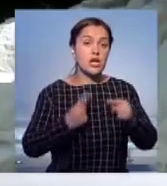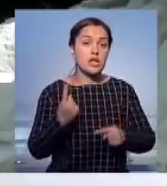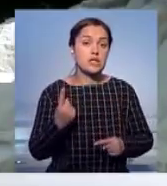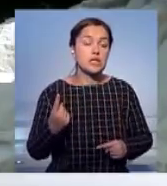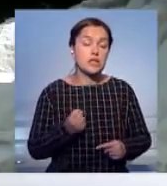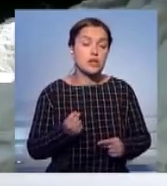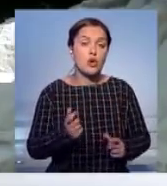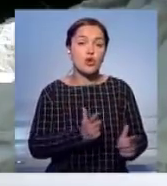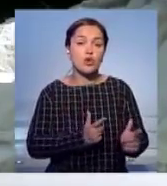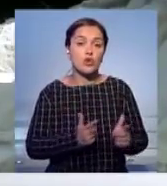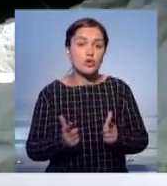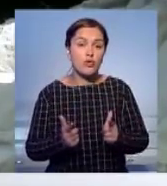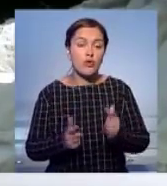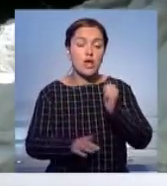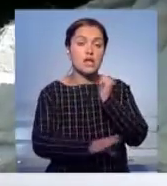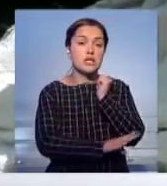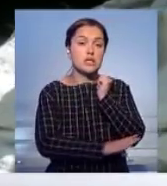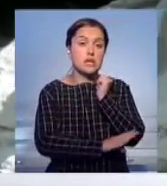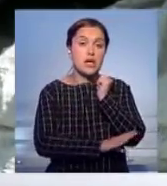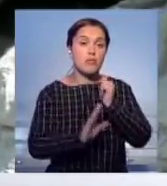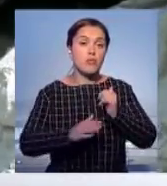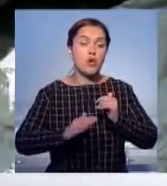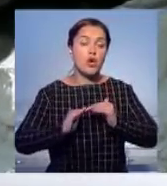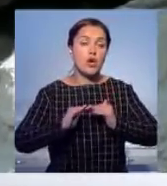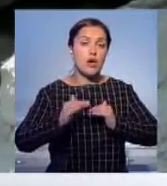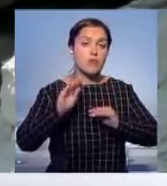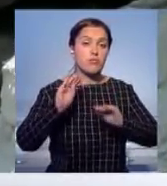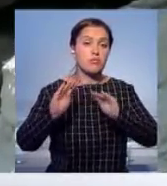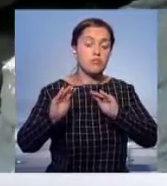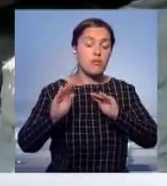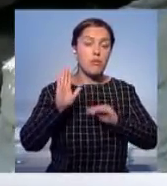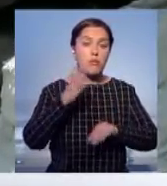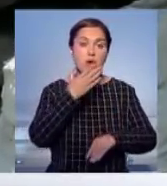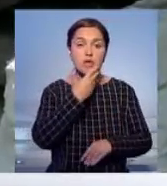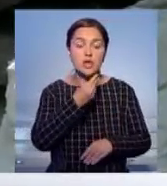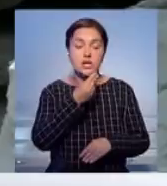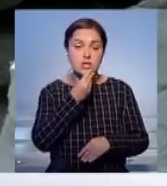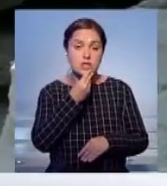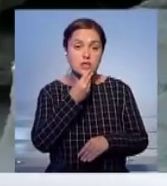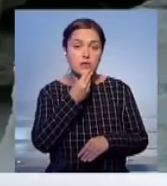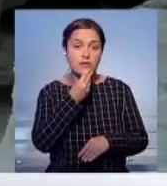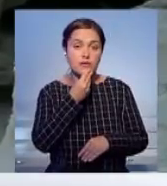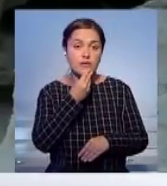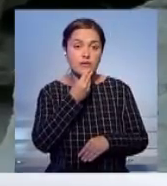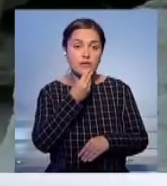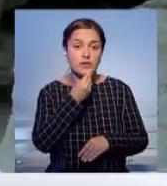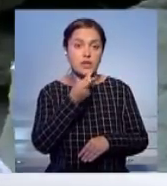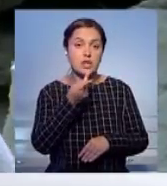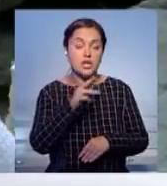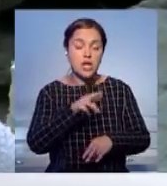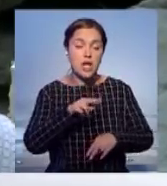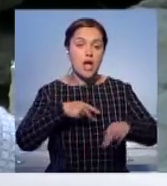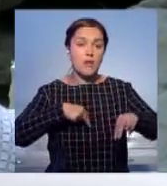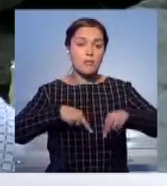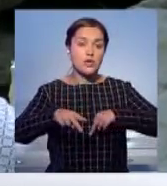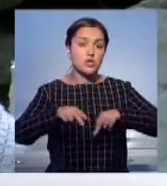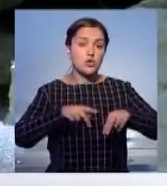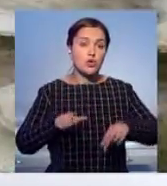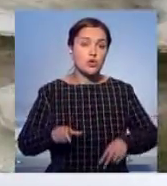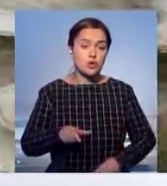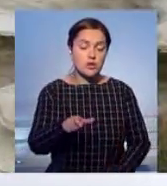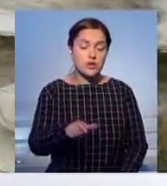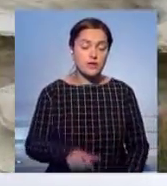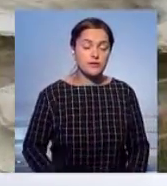уже установка древесно-полимерного композита, который будет являться основой для пешеходной